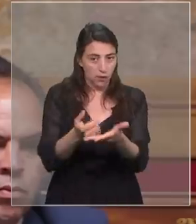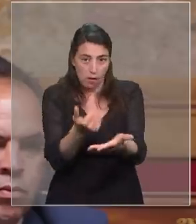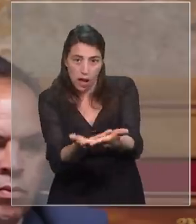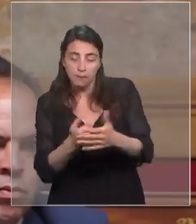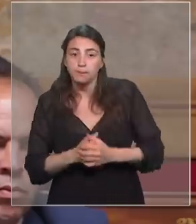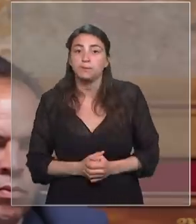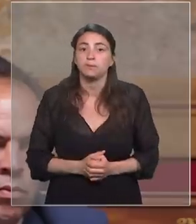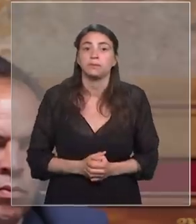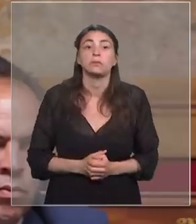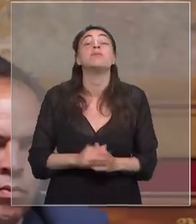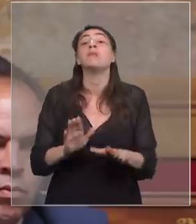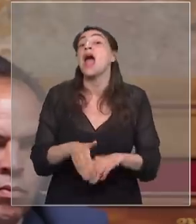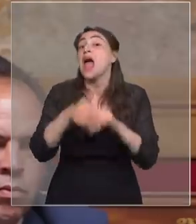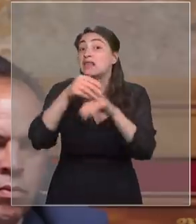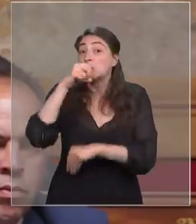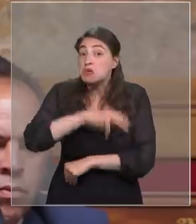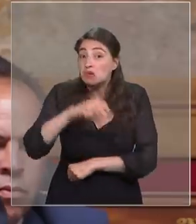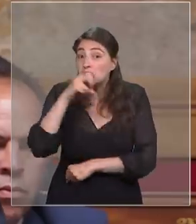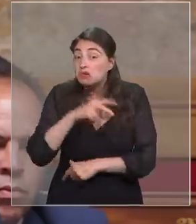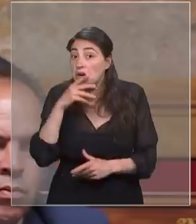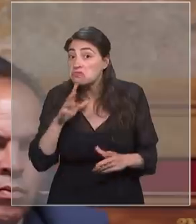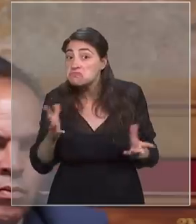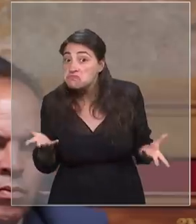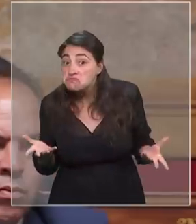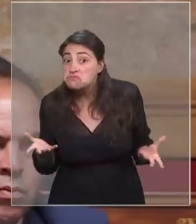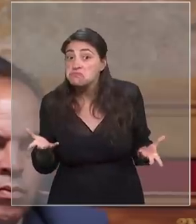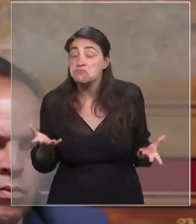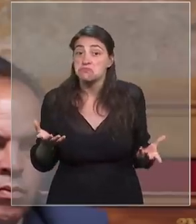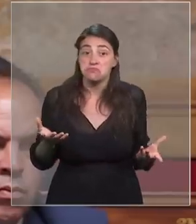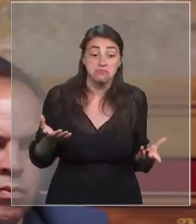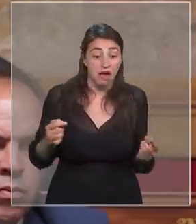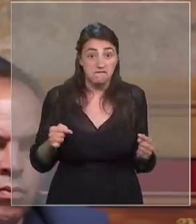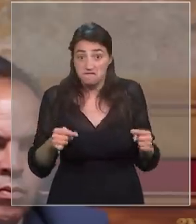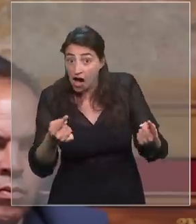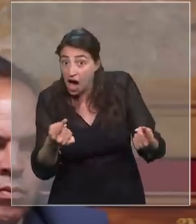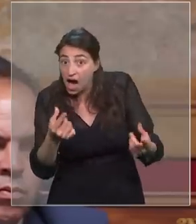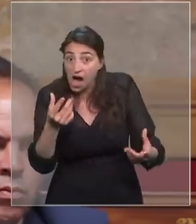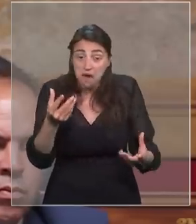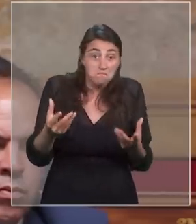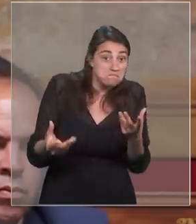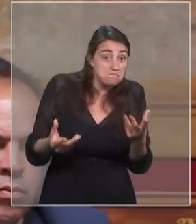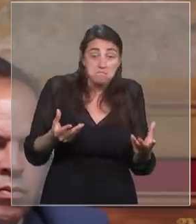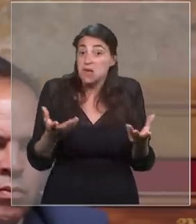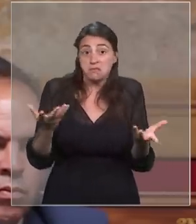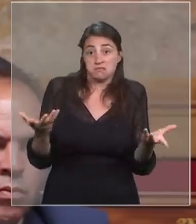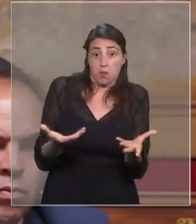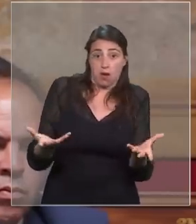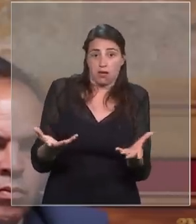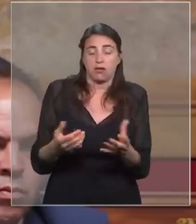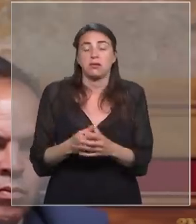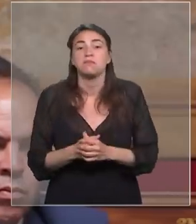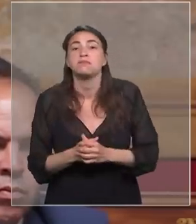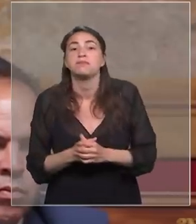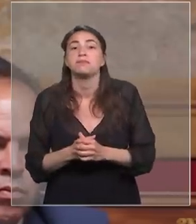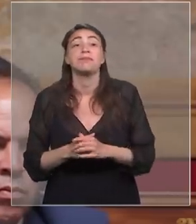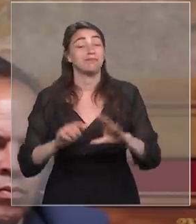précise de l'aide d'urgence qui pourrait être apportée à nos amis ukrainiens ? Mais au-delà, cet événement